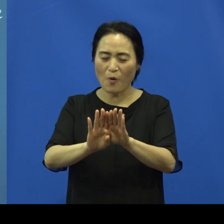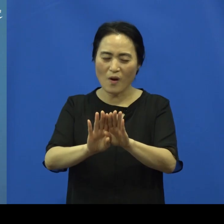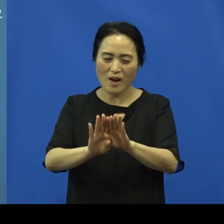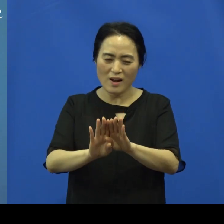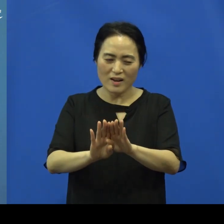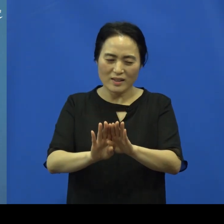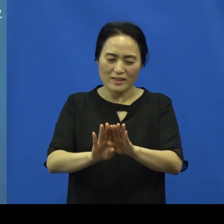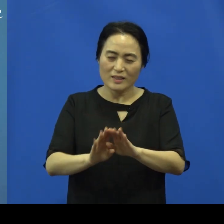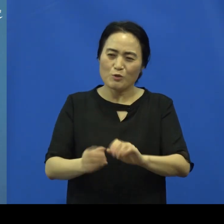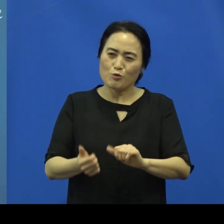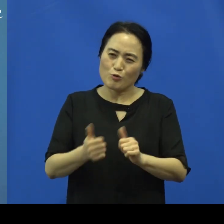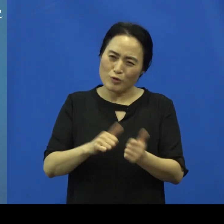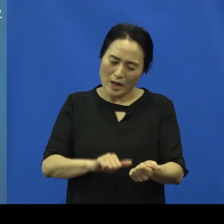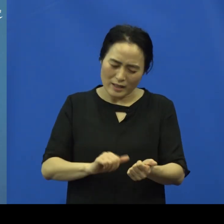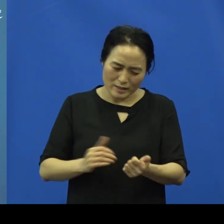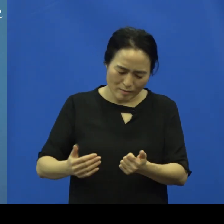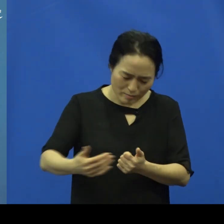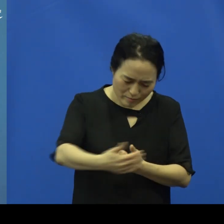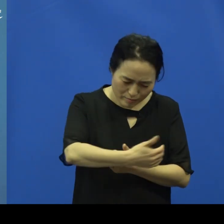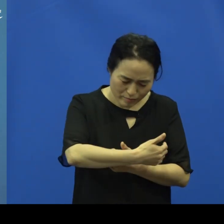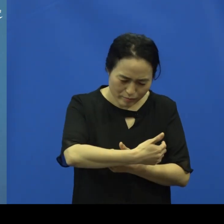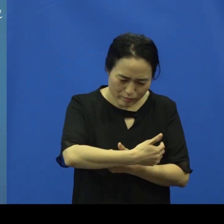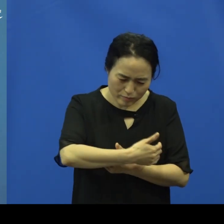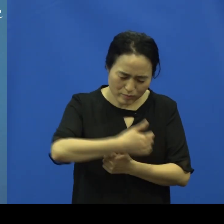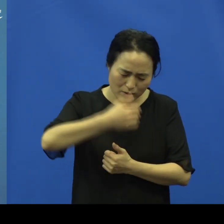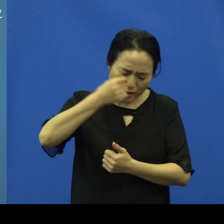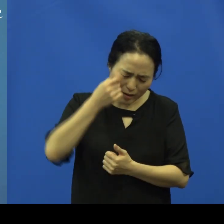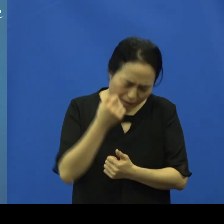시신을 끌어안고 절규하는 선지자의 눈물이 있는 거예요.